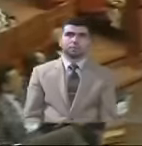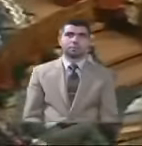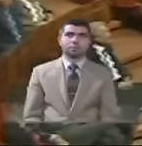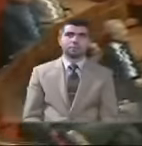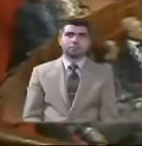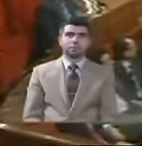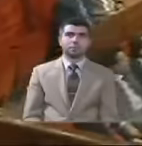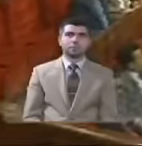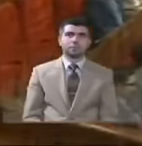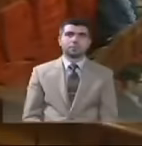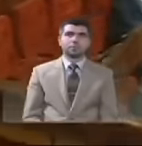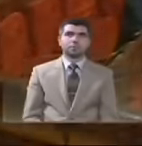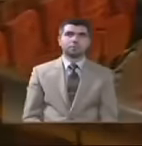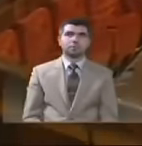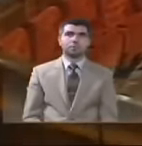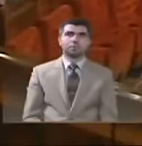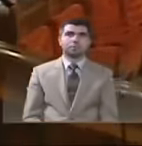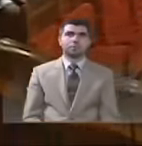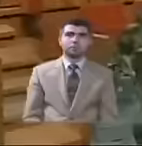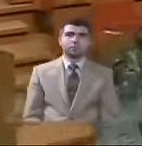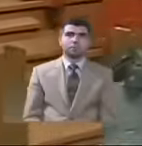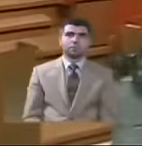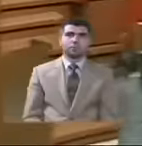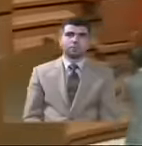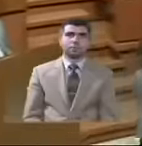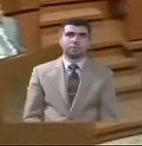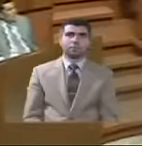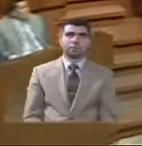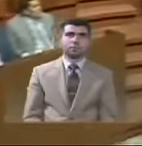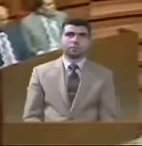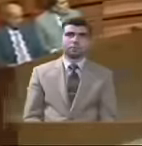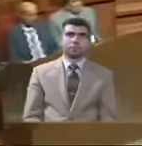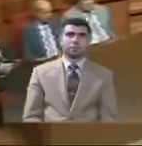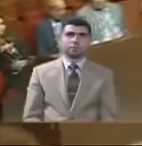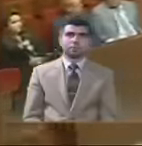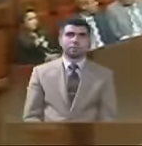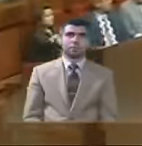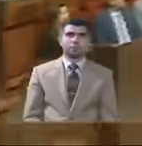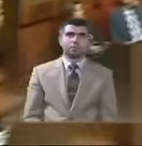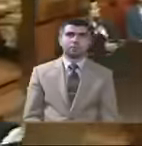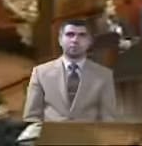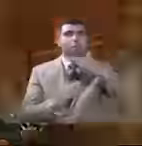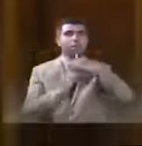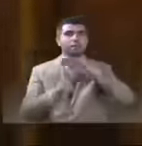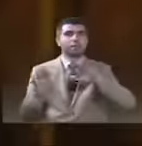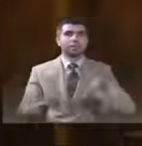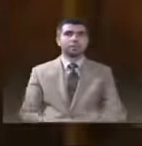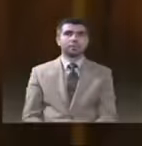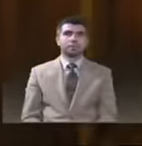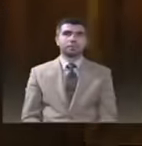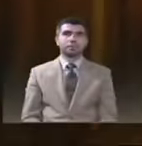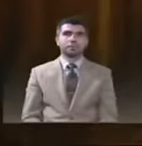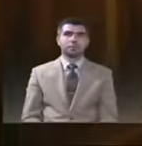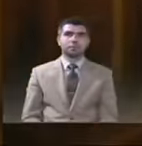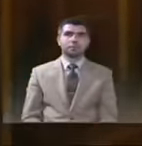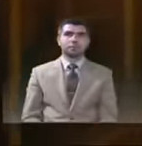ليسمع العالم ليسمع من به صممه وليعلم من لم يصله الخبر وليعترف من فيه نظره